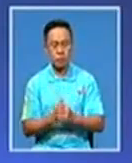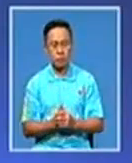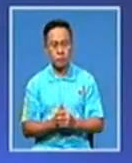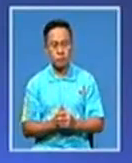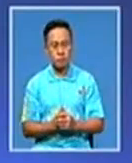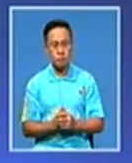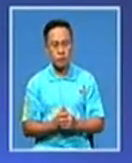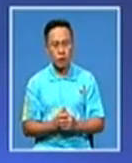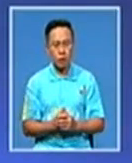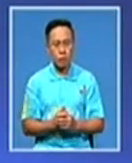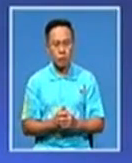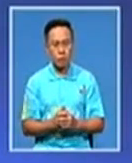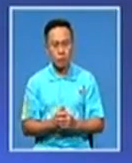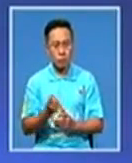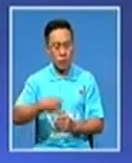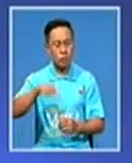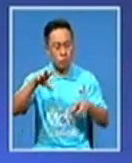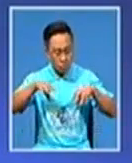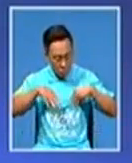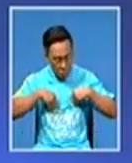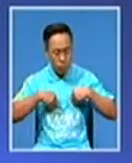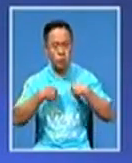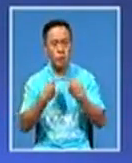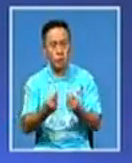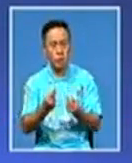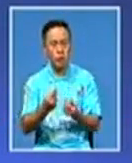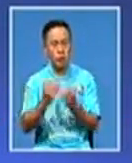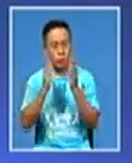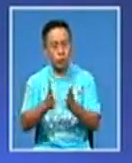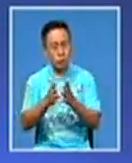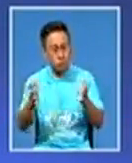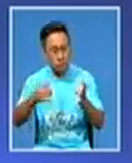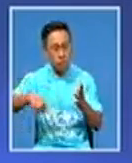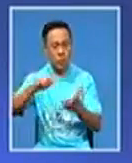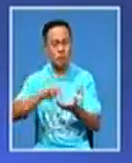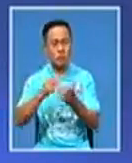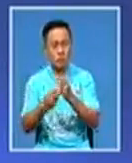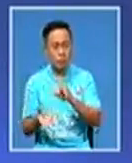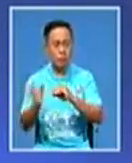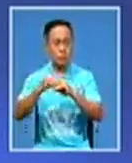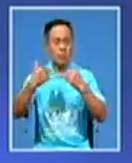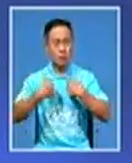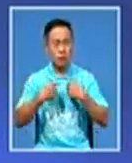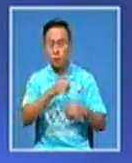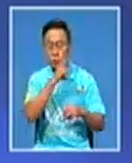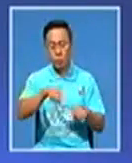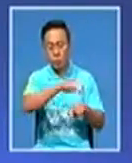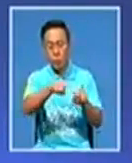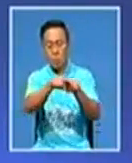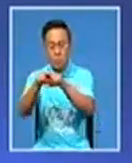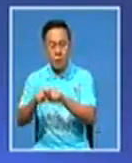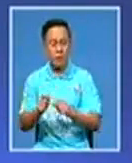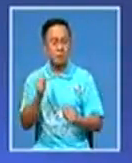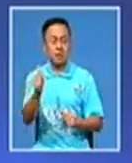จจะต้องเสียสละบางอย่างก็จะได้เพิ่มเติมนะแต่ทั้งนี้ทั้งนั้นทุกคนถ้าได้เหมือนกันพร้อมกันทั้งหม